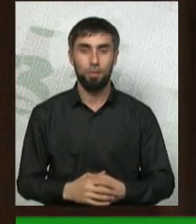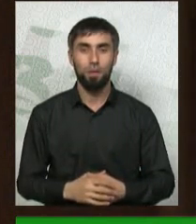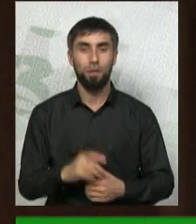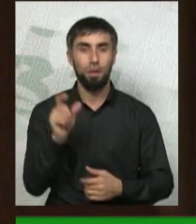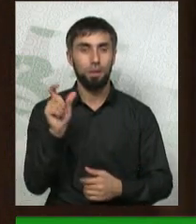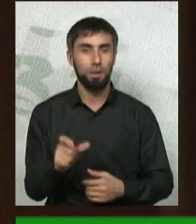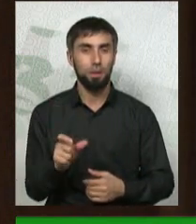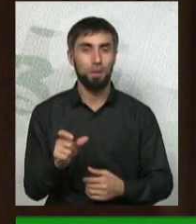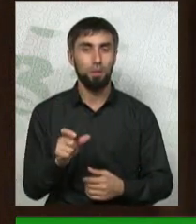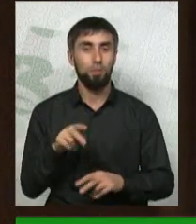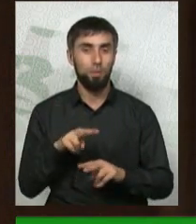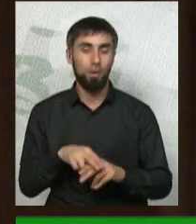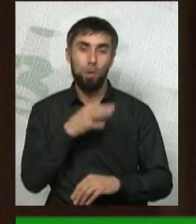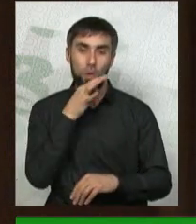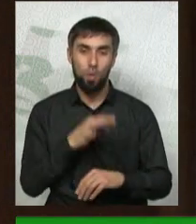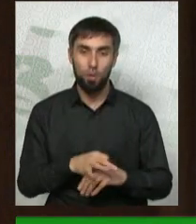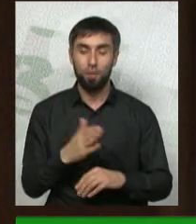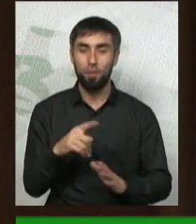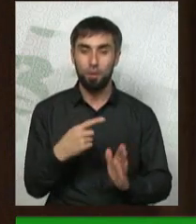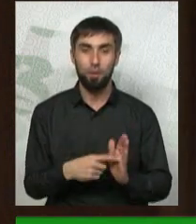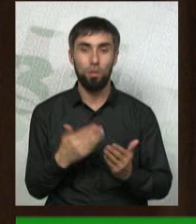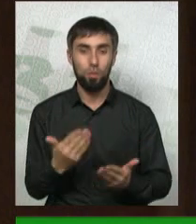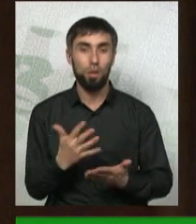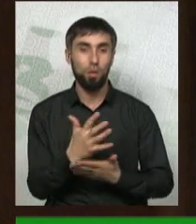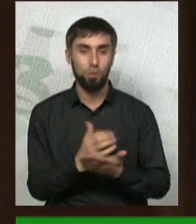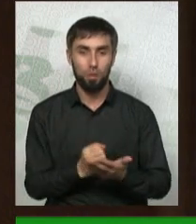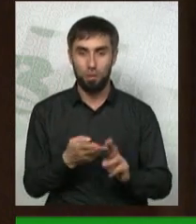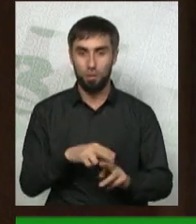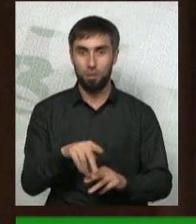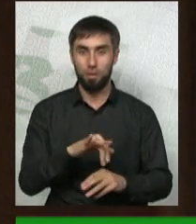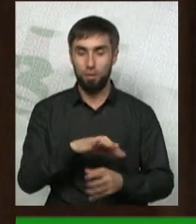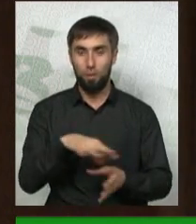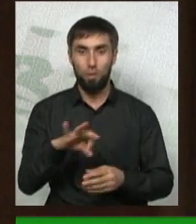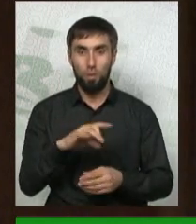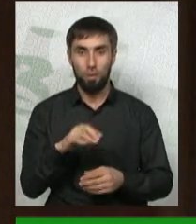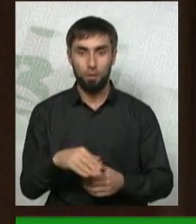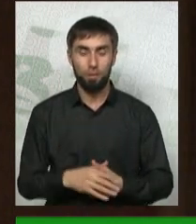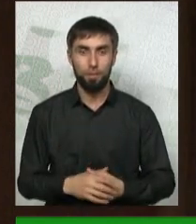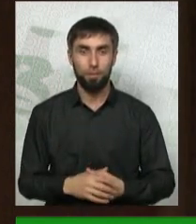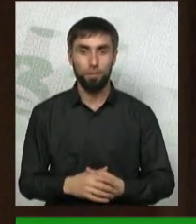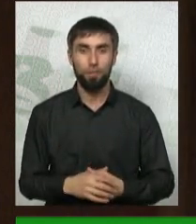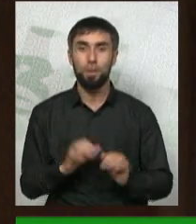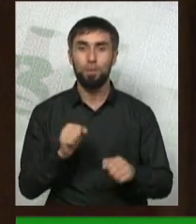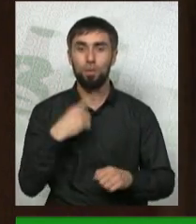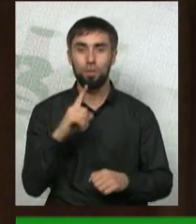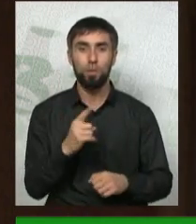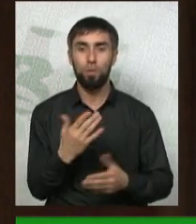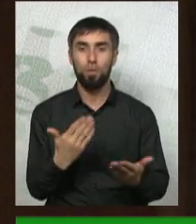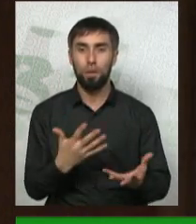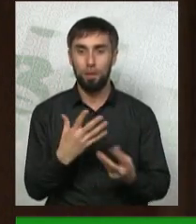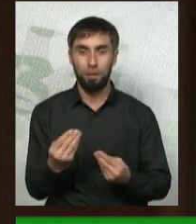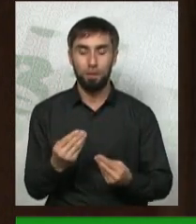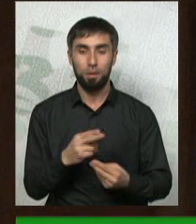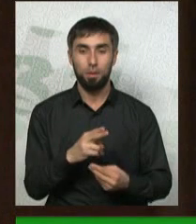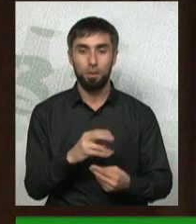гражданская позиция, ответственность в данном вопросе сегодня сохранили данные объекты. Можно сказать, что на сегодняшний день